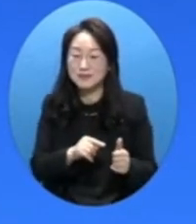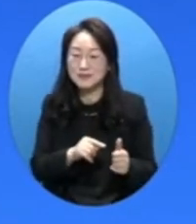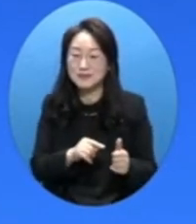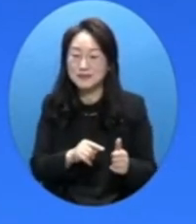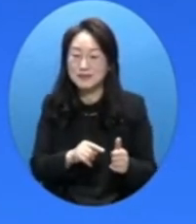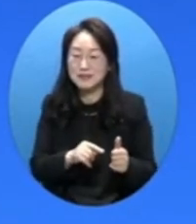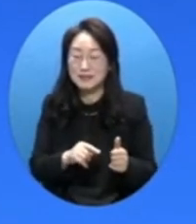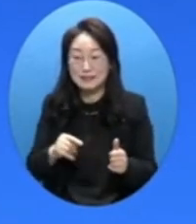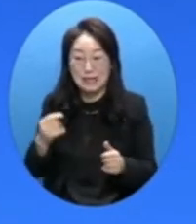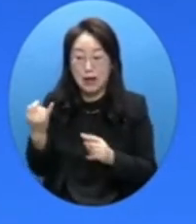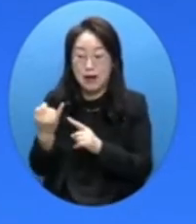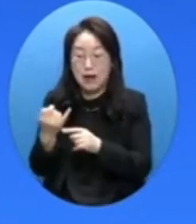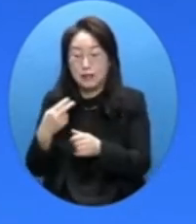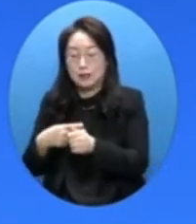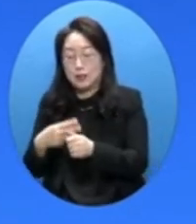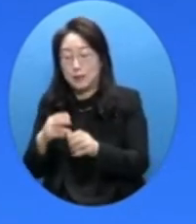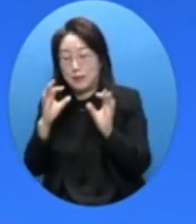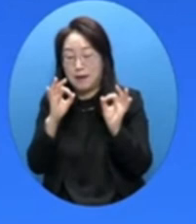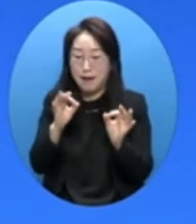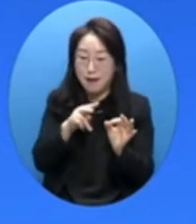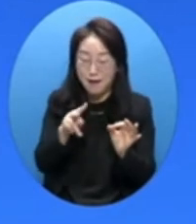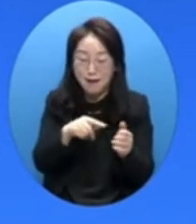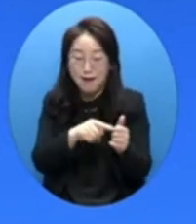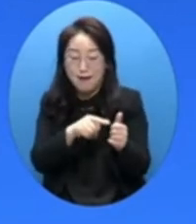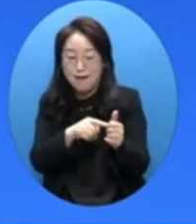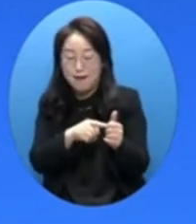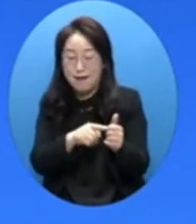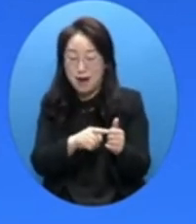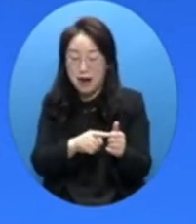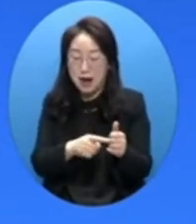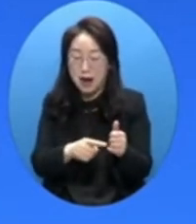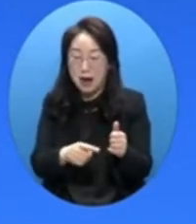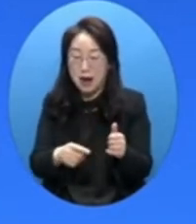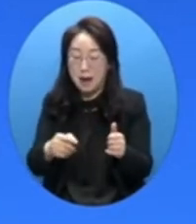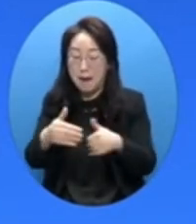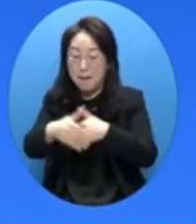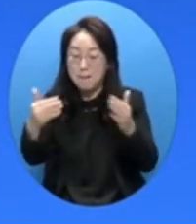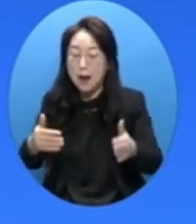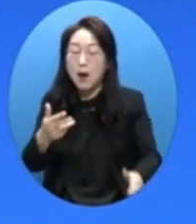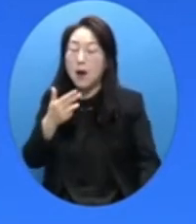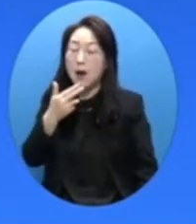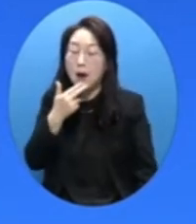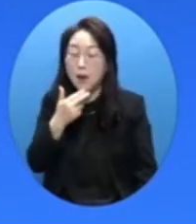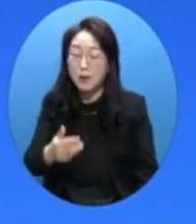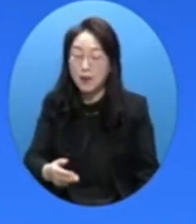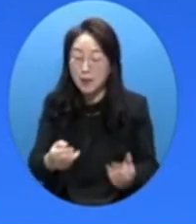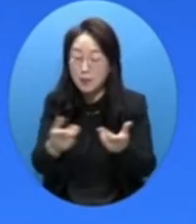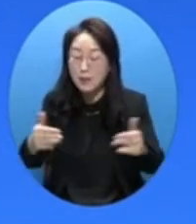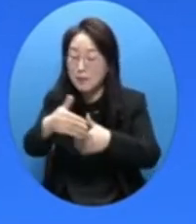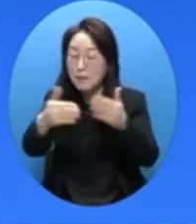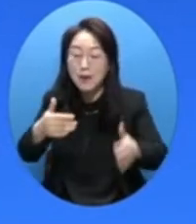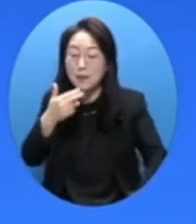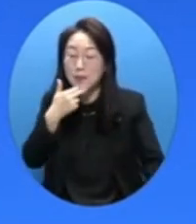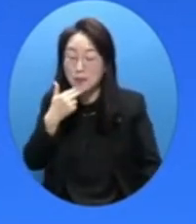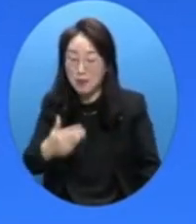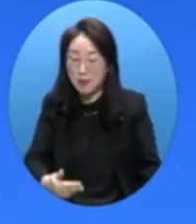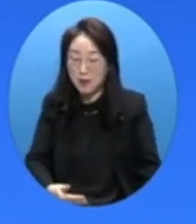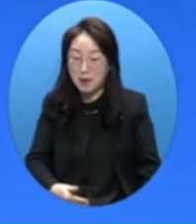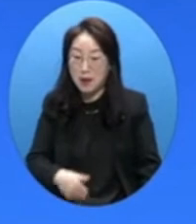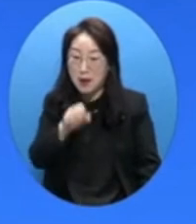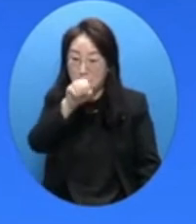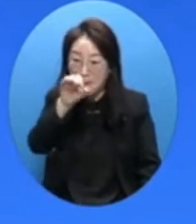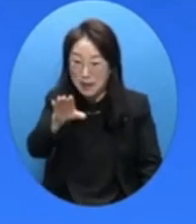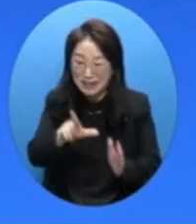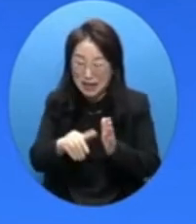이 롬바르스 선생님은 원래 제가 빈방 없어요 하고 들어갈 때까지 제일 가슴을 졸이고 있었습니다 왜